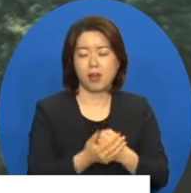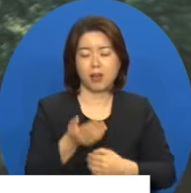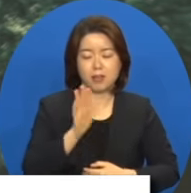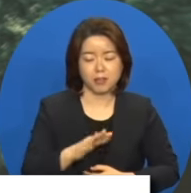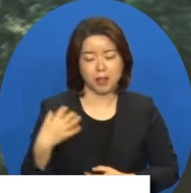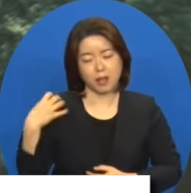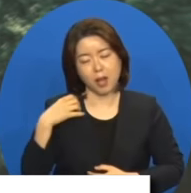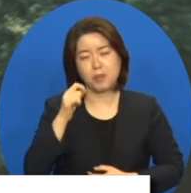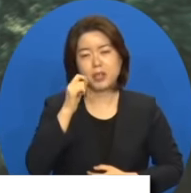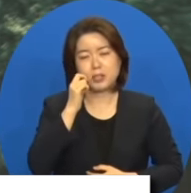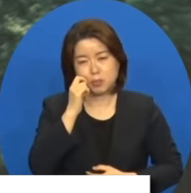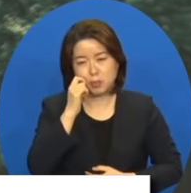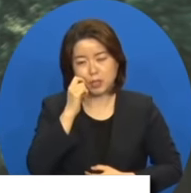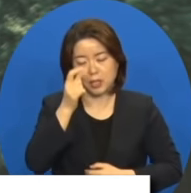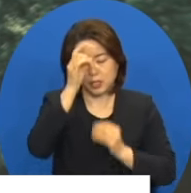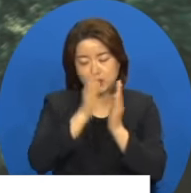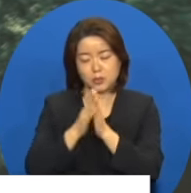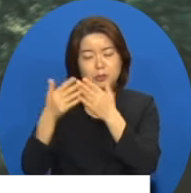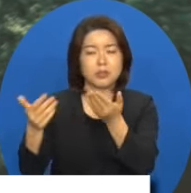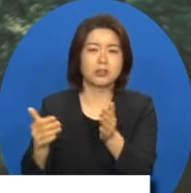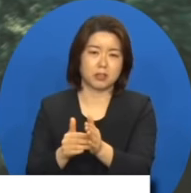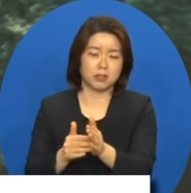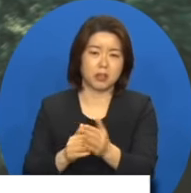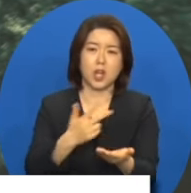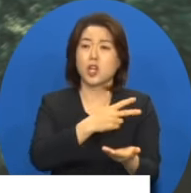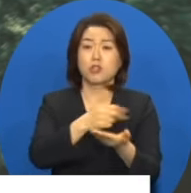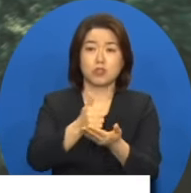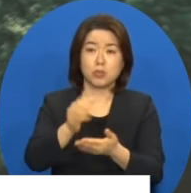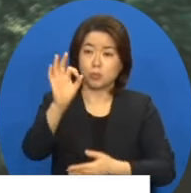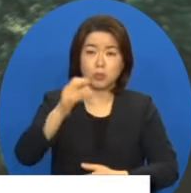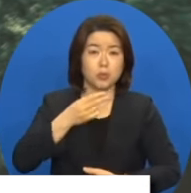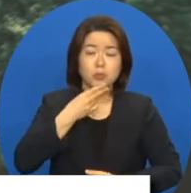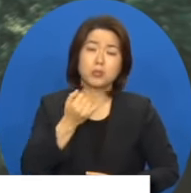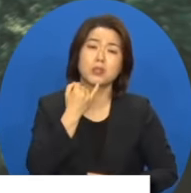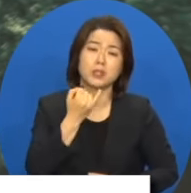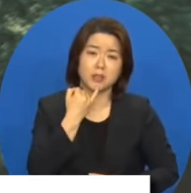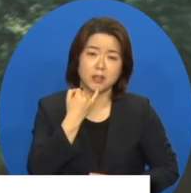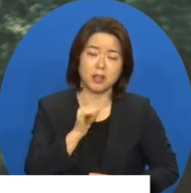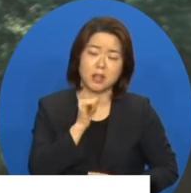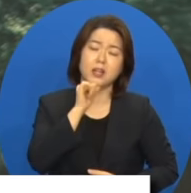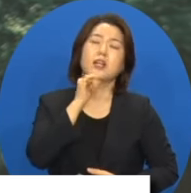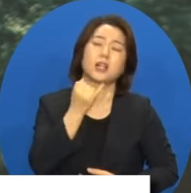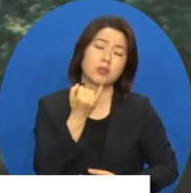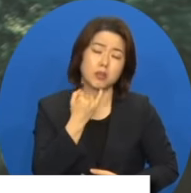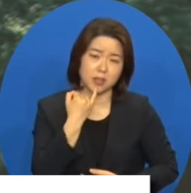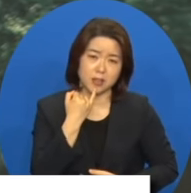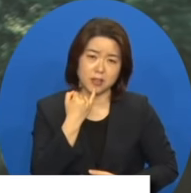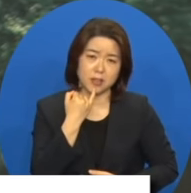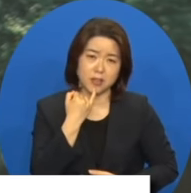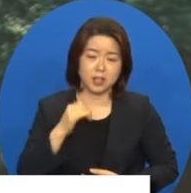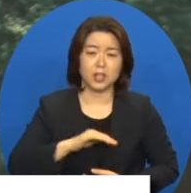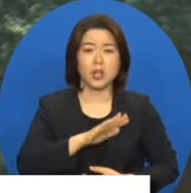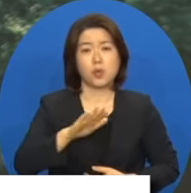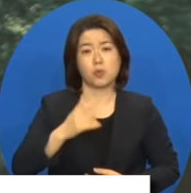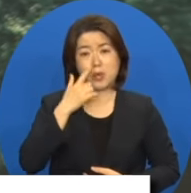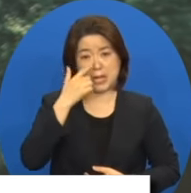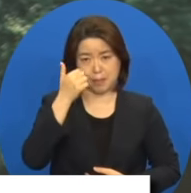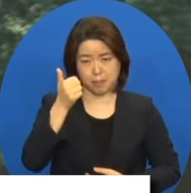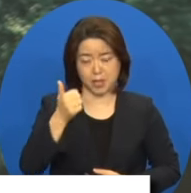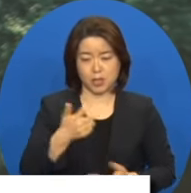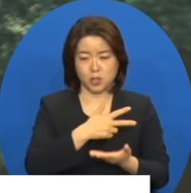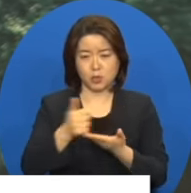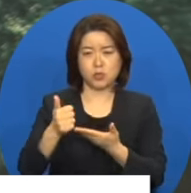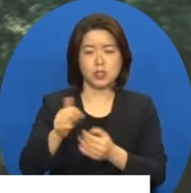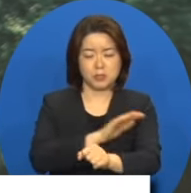기도를 해버렸습니다. 주님, 돈이 없어도 좋아요. 가난해도 좋아요. 우리 아빠가